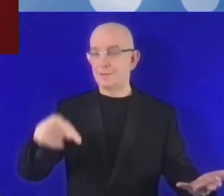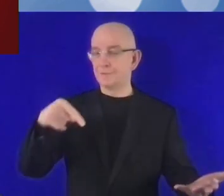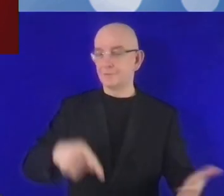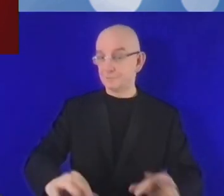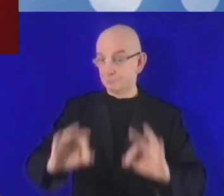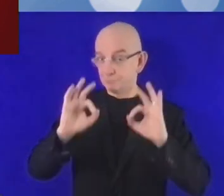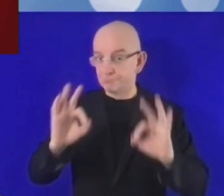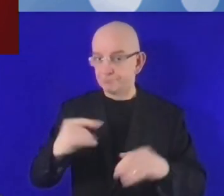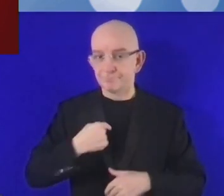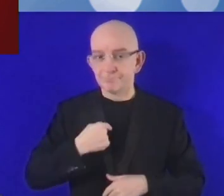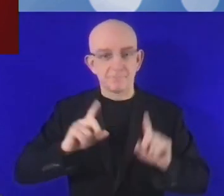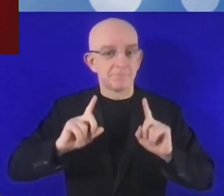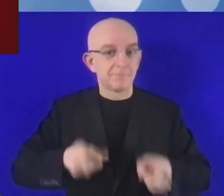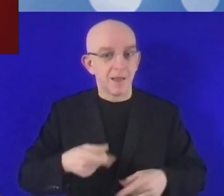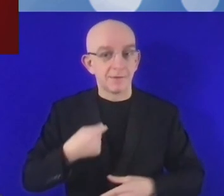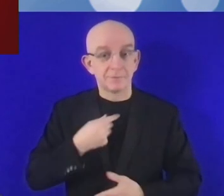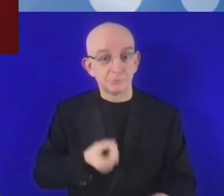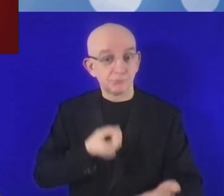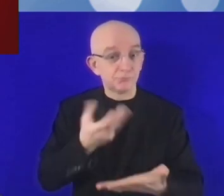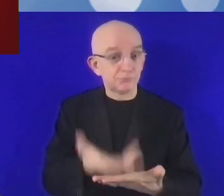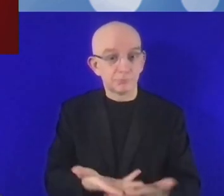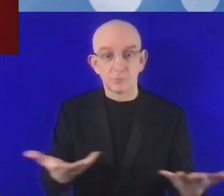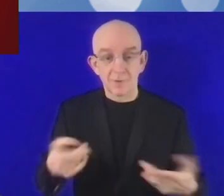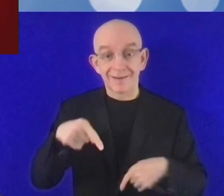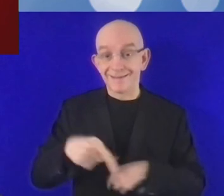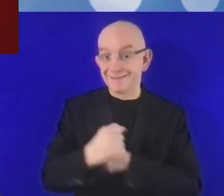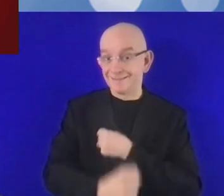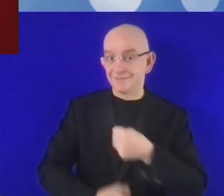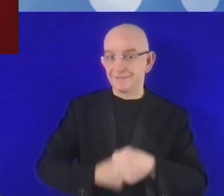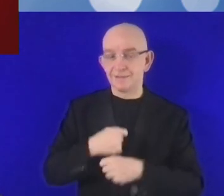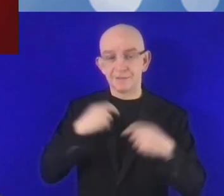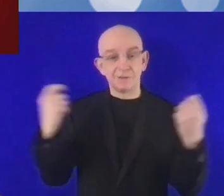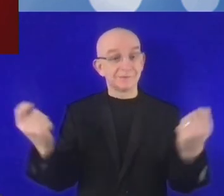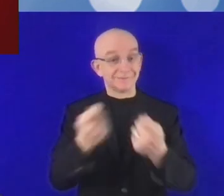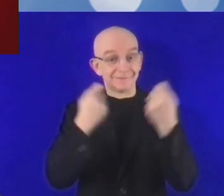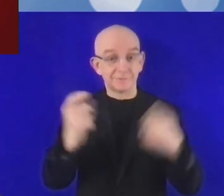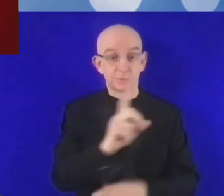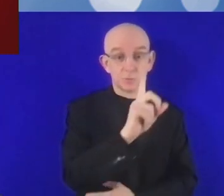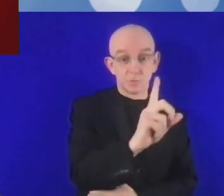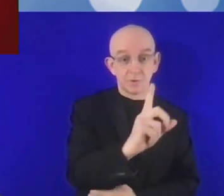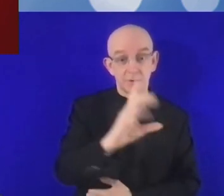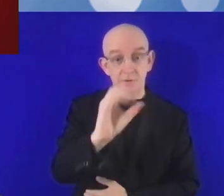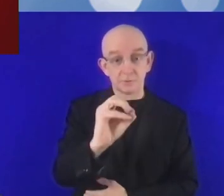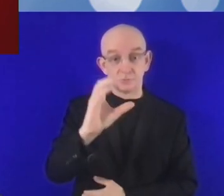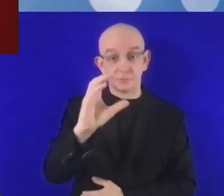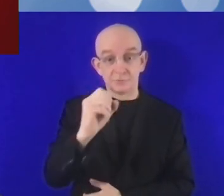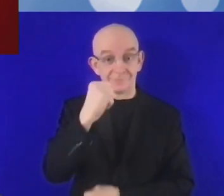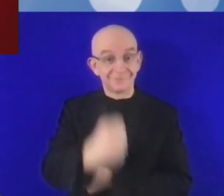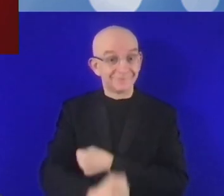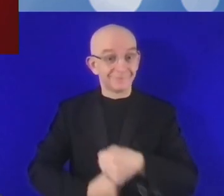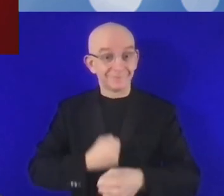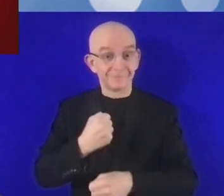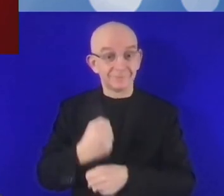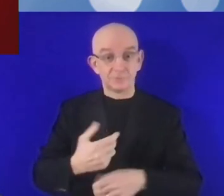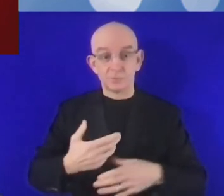的，因为你们的因为未来就是在你们的手里，而且这个对话，这个论坛